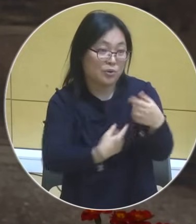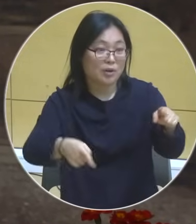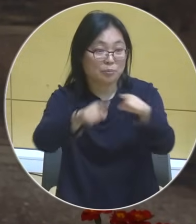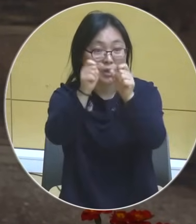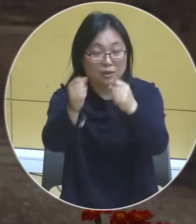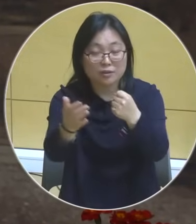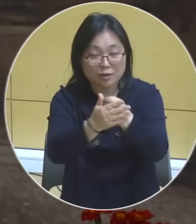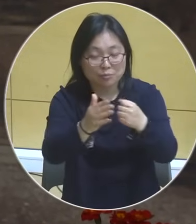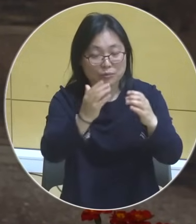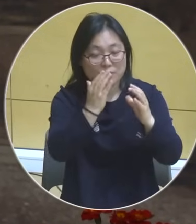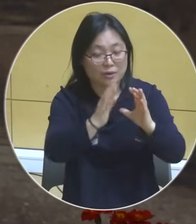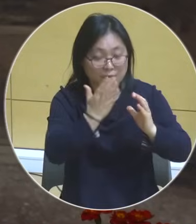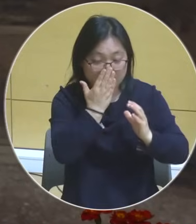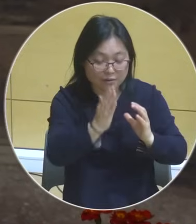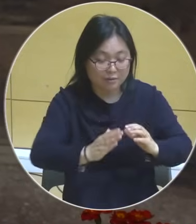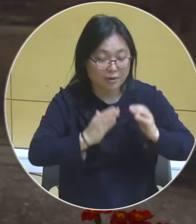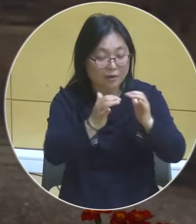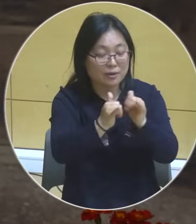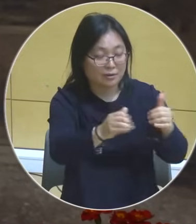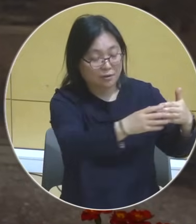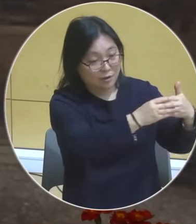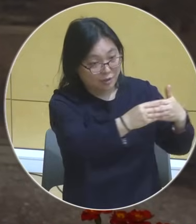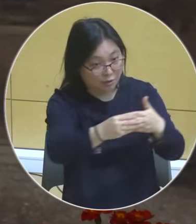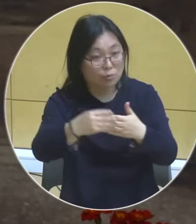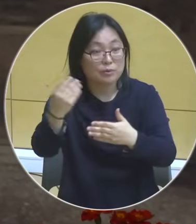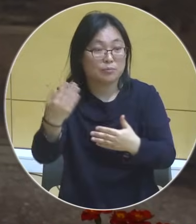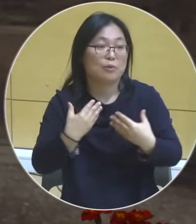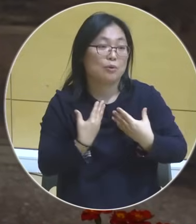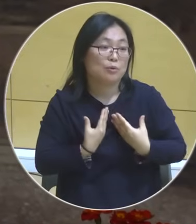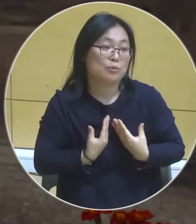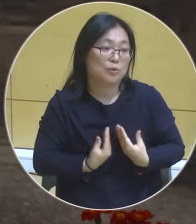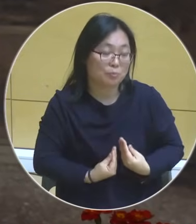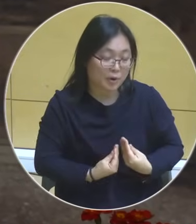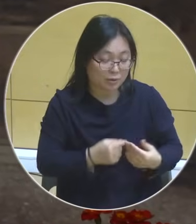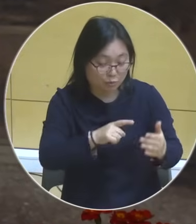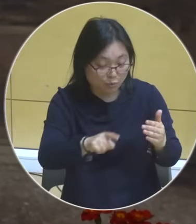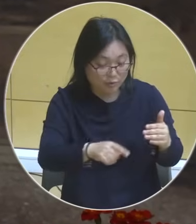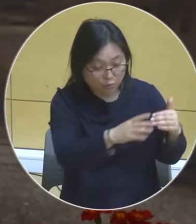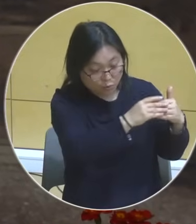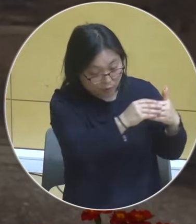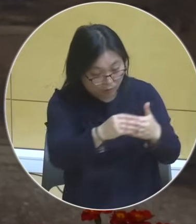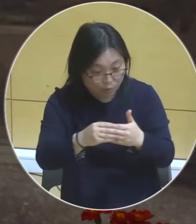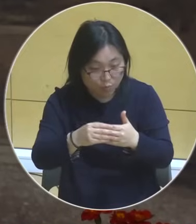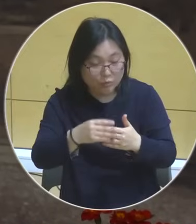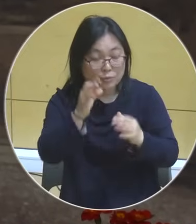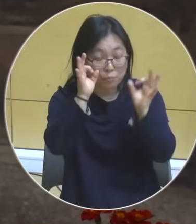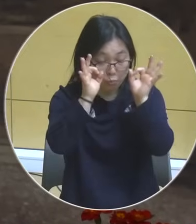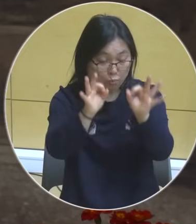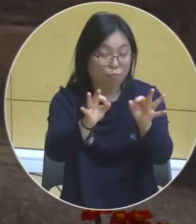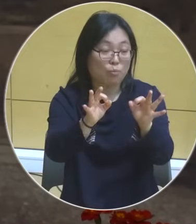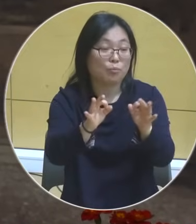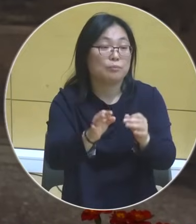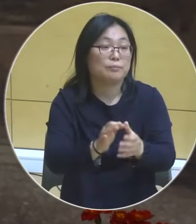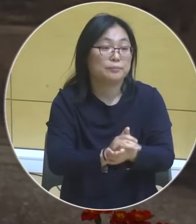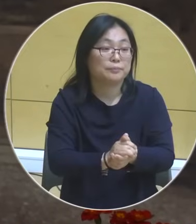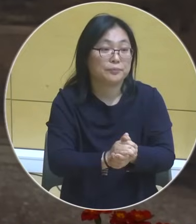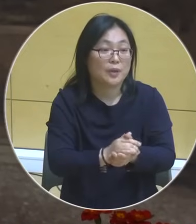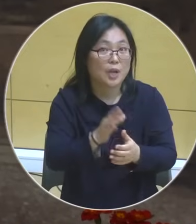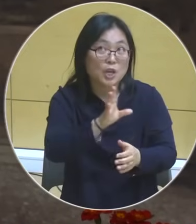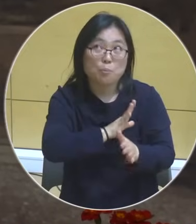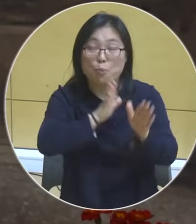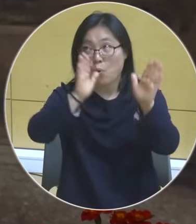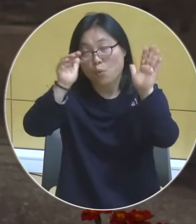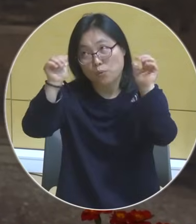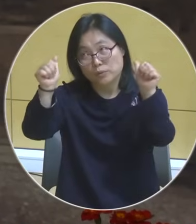이끌어왔습니다. 얼마나 절망의 구덩이에서 이렇게 세우고 이 백성을 이끌어왔는지를 가까이서 보았습니다. 바로 이